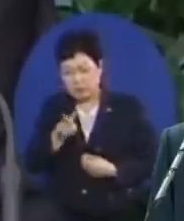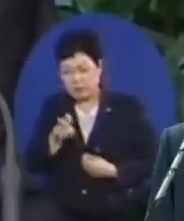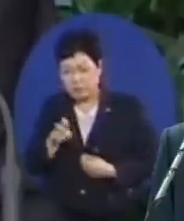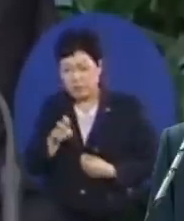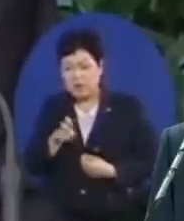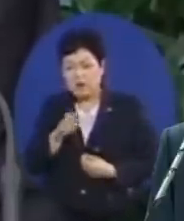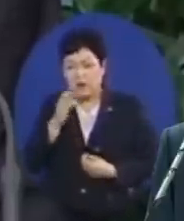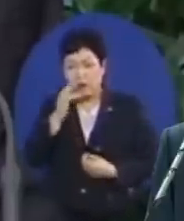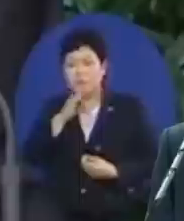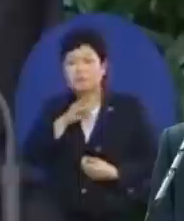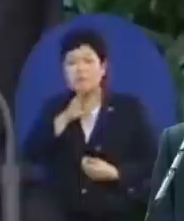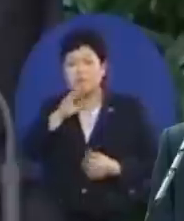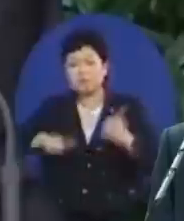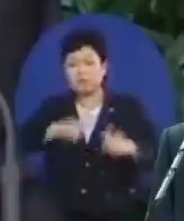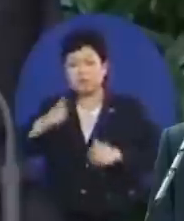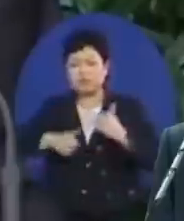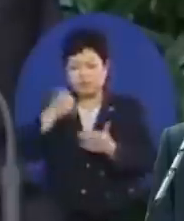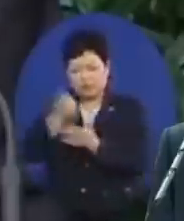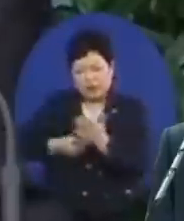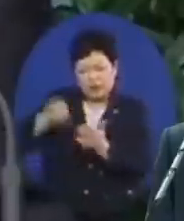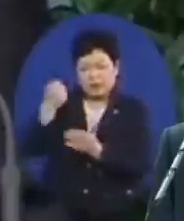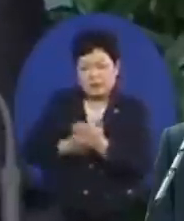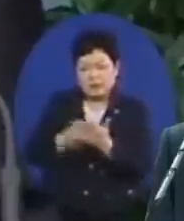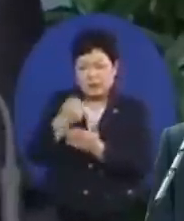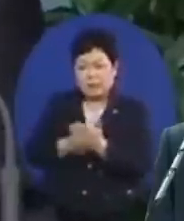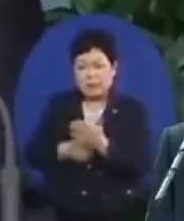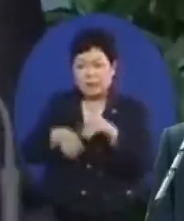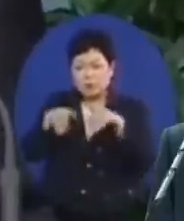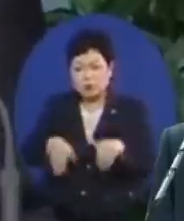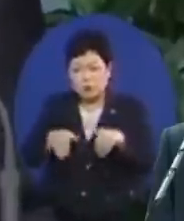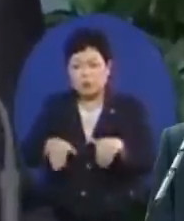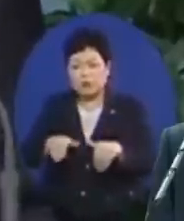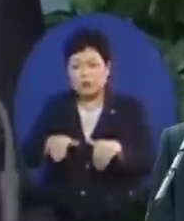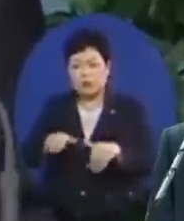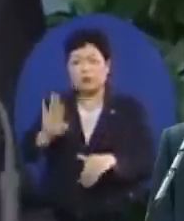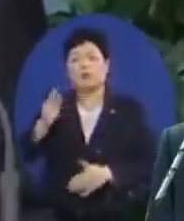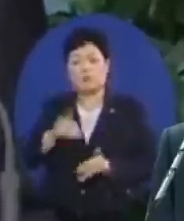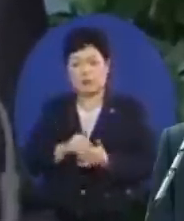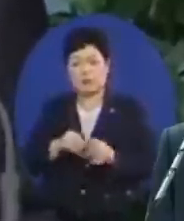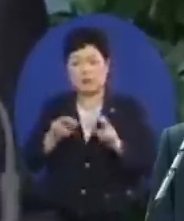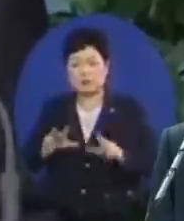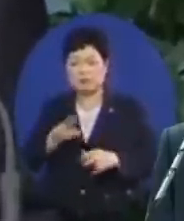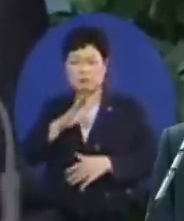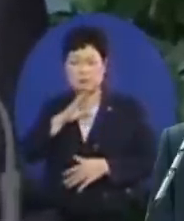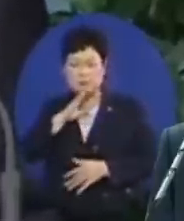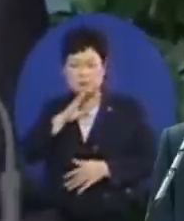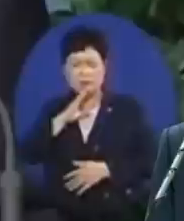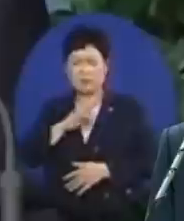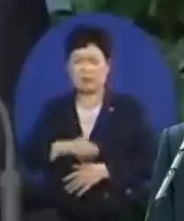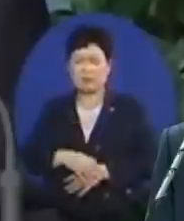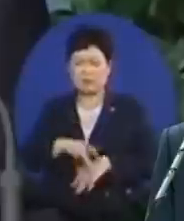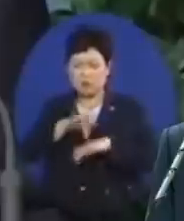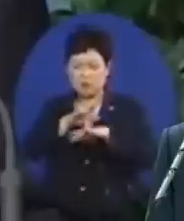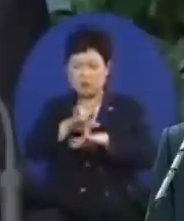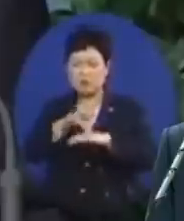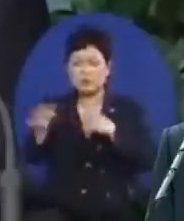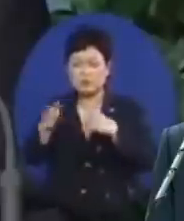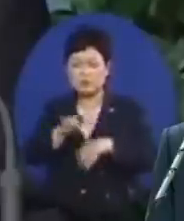분노, 슬픔, 탄식 등의 포로가 되는 것입니다. 이젠 정말로 귀신